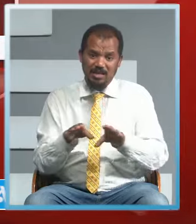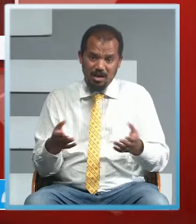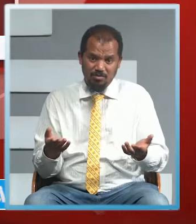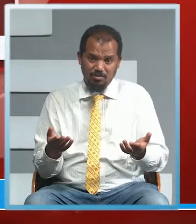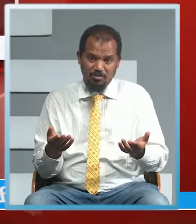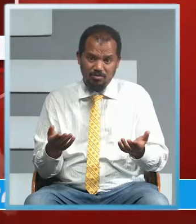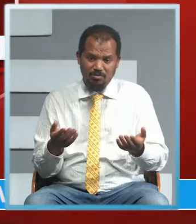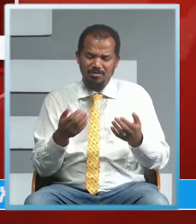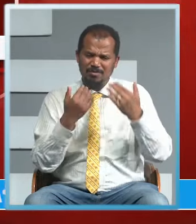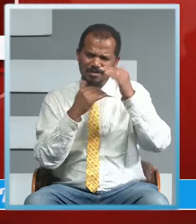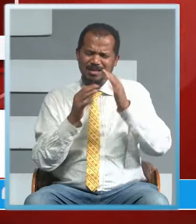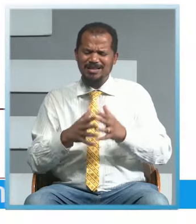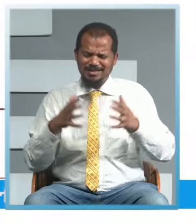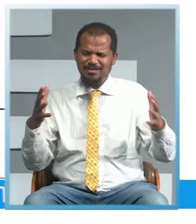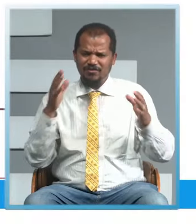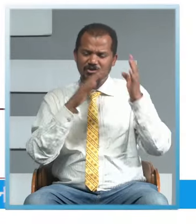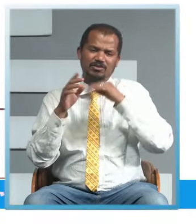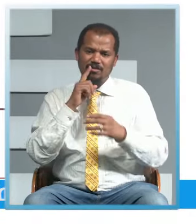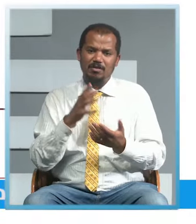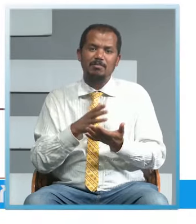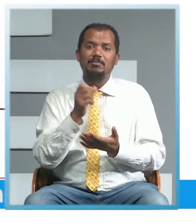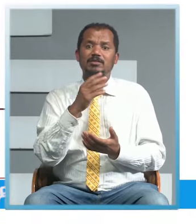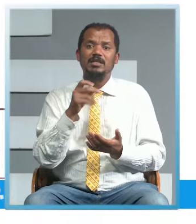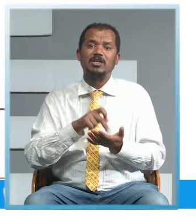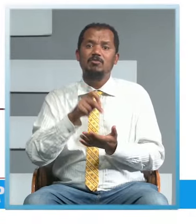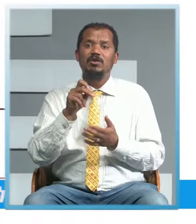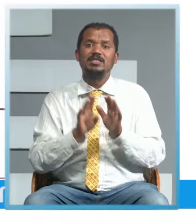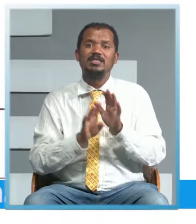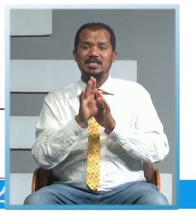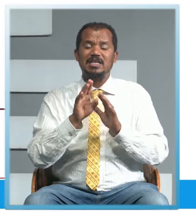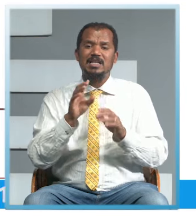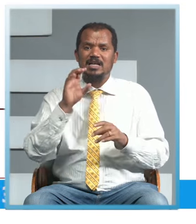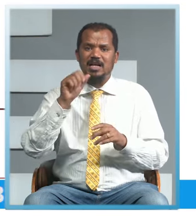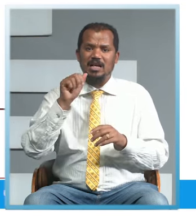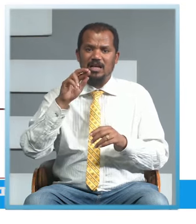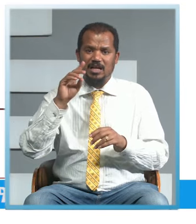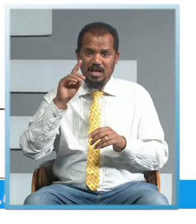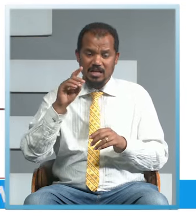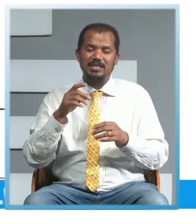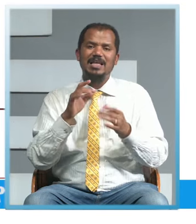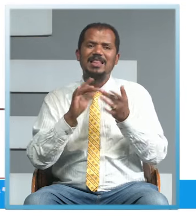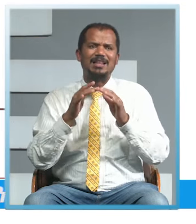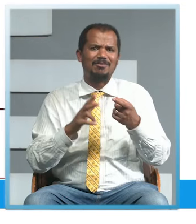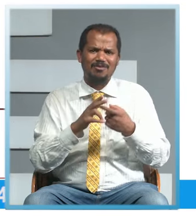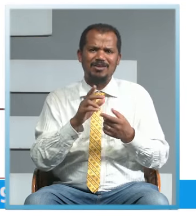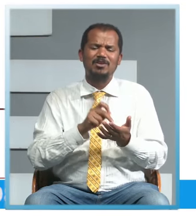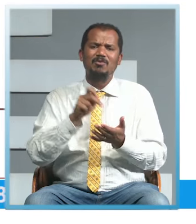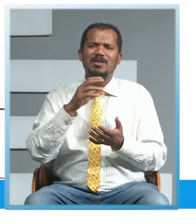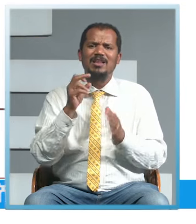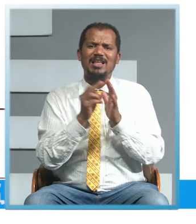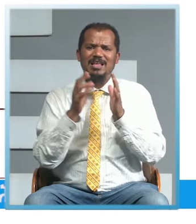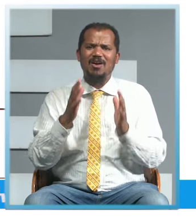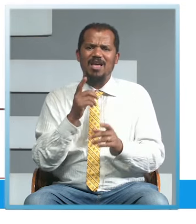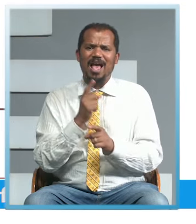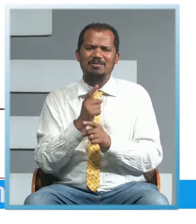ያው መጠነ ሰፊ ችግር ነው እያከተለ ያለ። የመብቶችና ዴሞክራሲ እድገት ማዕከል ካርድ የኢንተርኔት አገልግሎት መቋረጡ ዴሞክራሲያዊና ህጋዊ